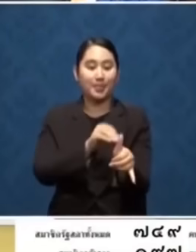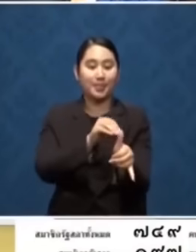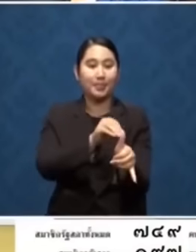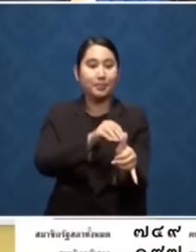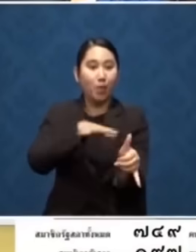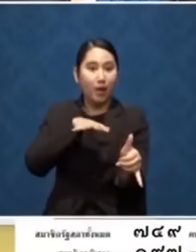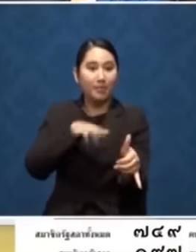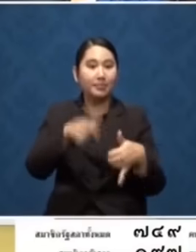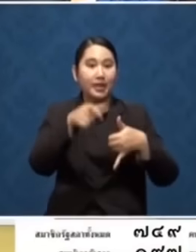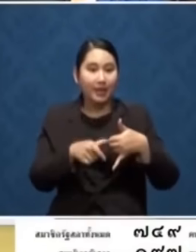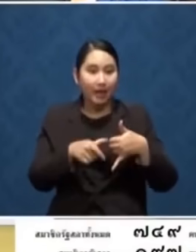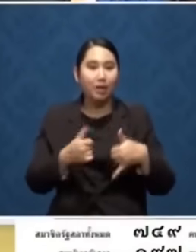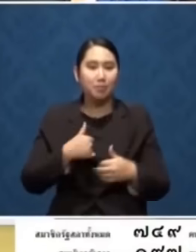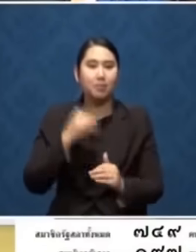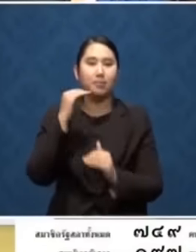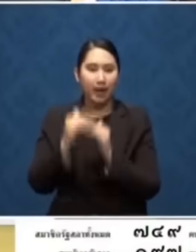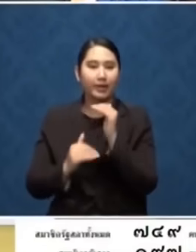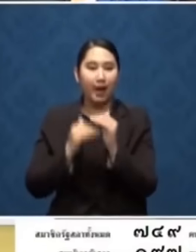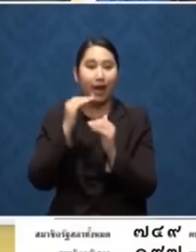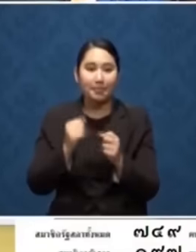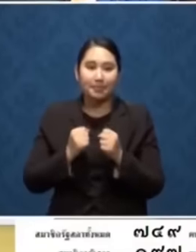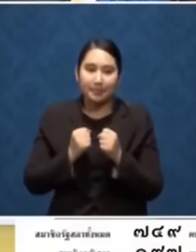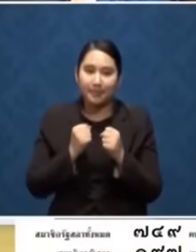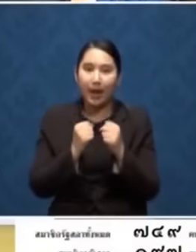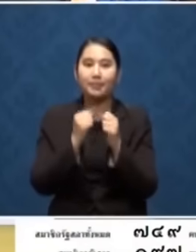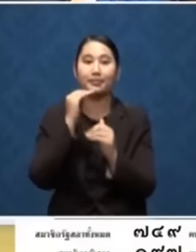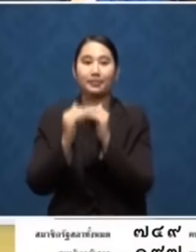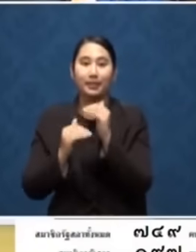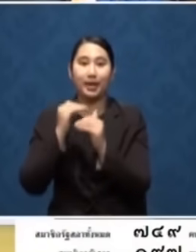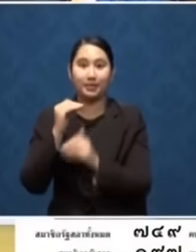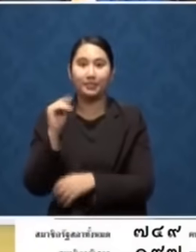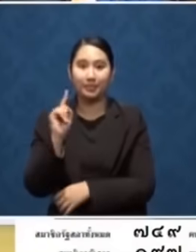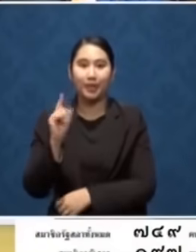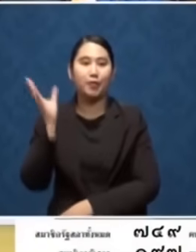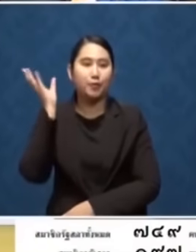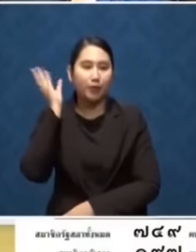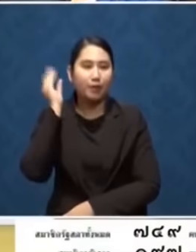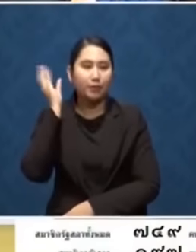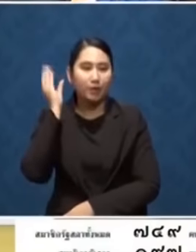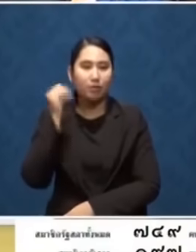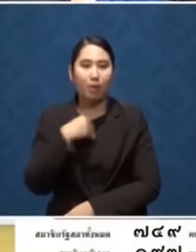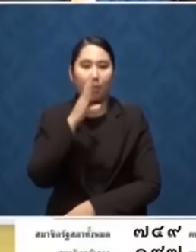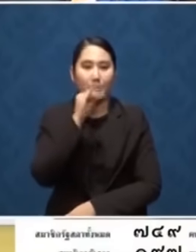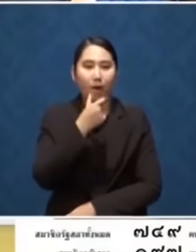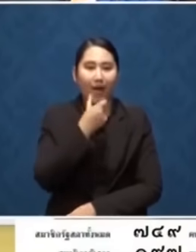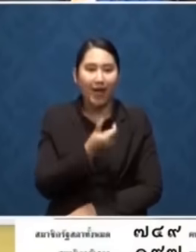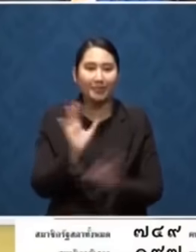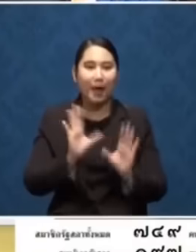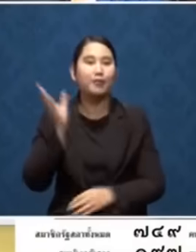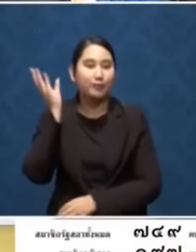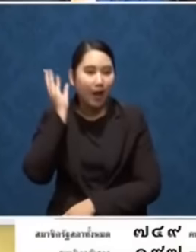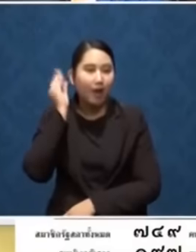คุณพิธาต้องการ376 ค่ะ ทุกคนอยากให้โหวตหมดแล้วก็อยากรู้ว่าไอ้376มันจะไปใกล้แค่ไหน